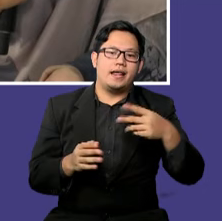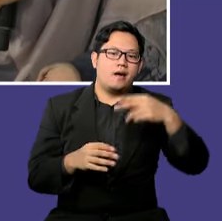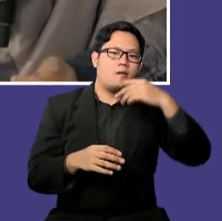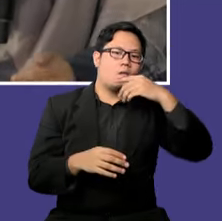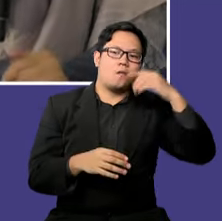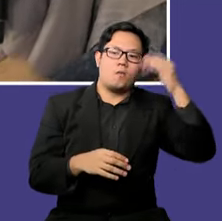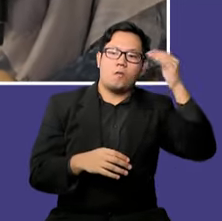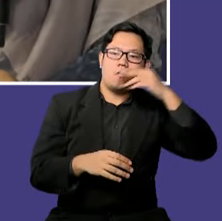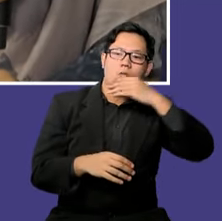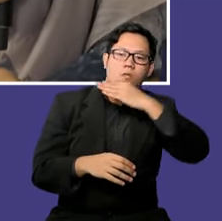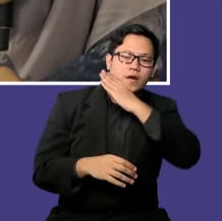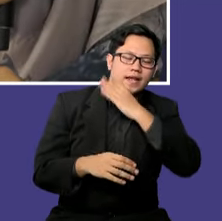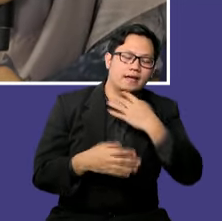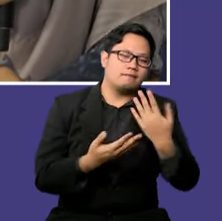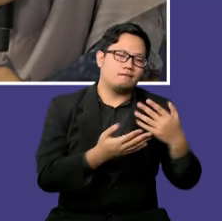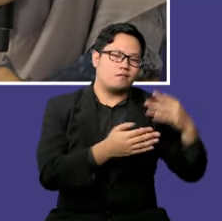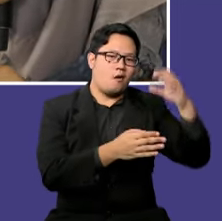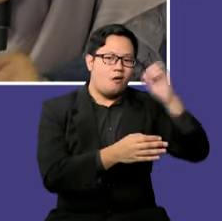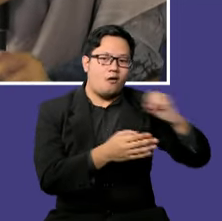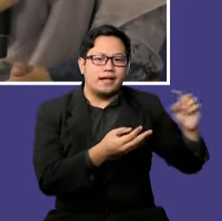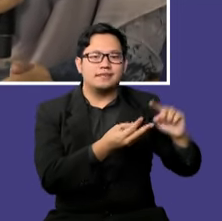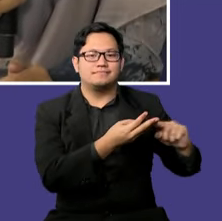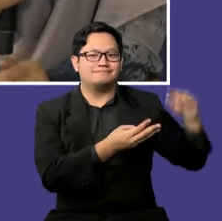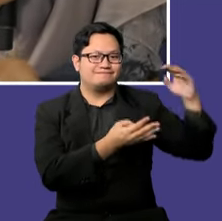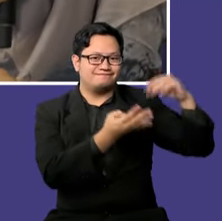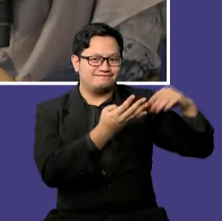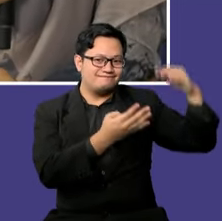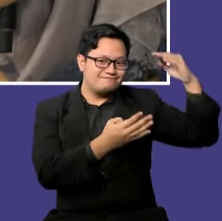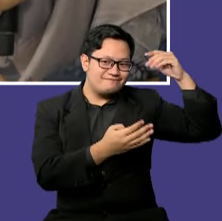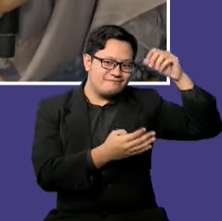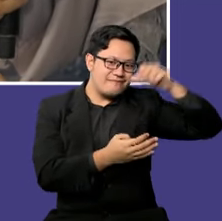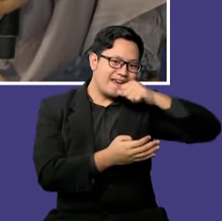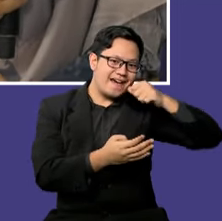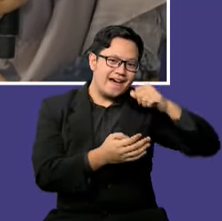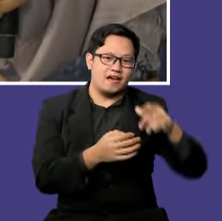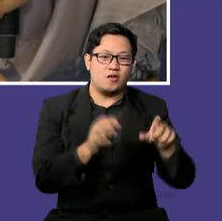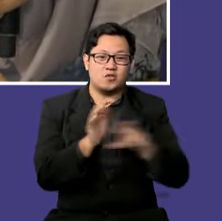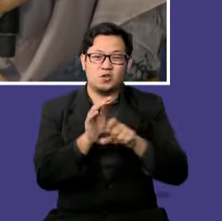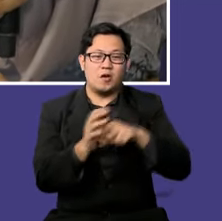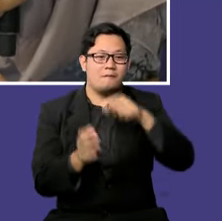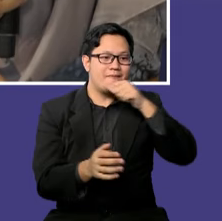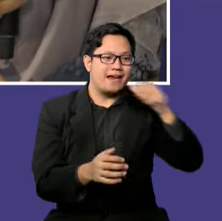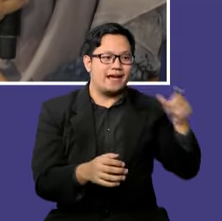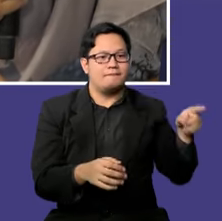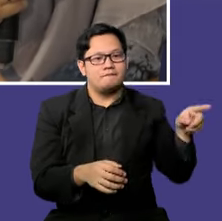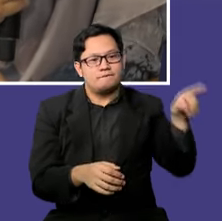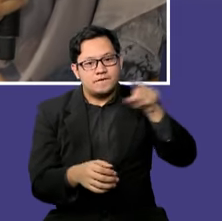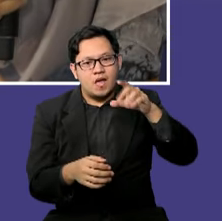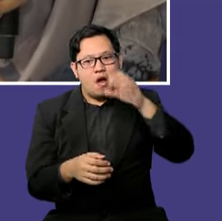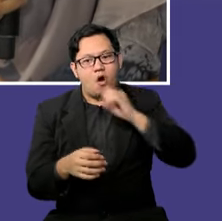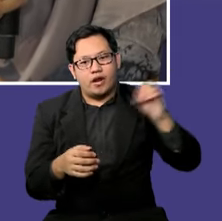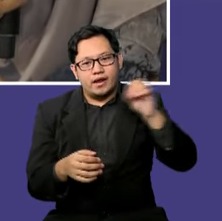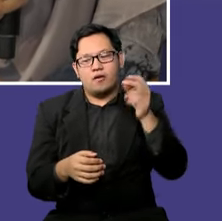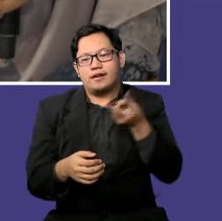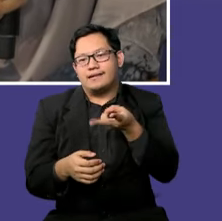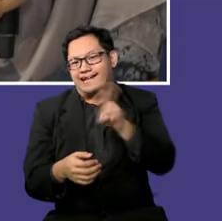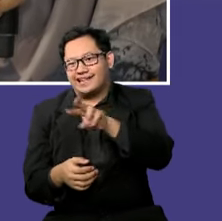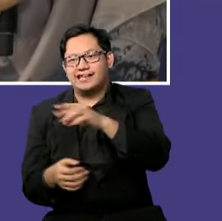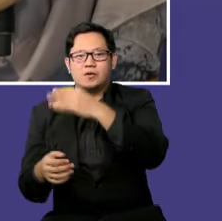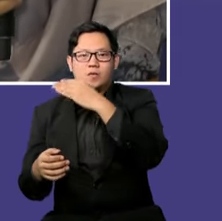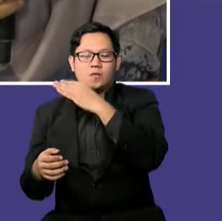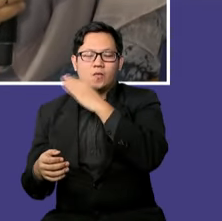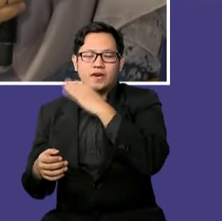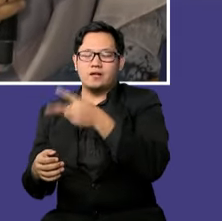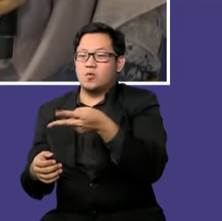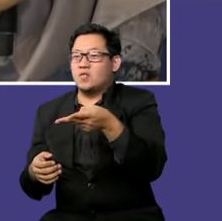apalagi merah berarti juga dipakai untuk evaluasi barangkali betul dari kita misalkan dari merah ke orange orange kekuning-kuningan hijau berarti kita sudah on the